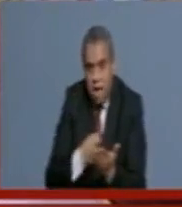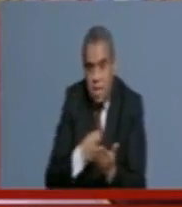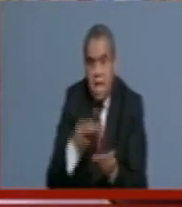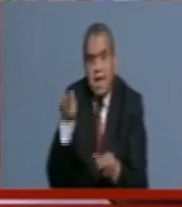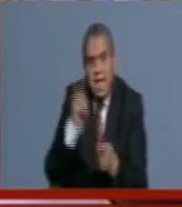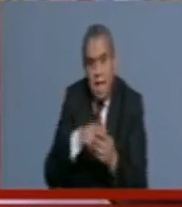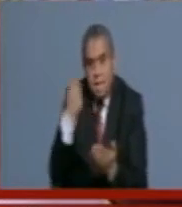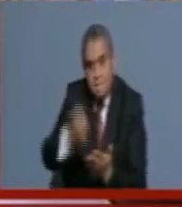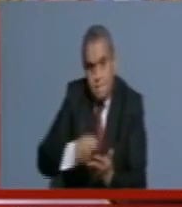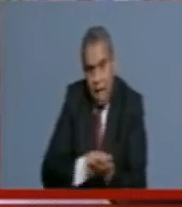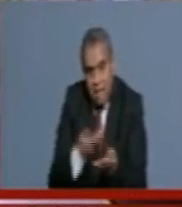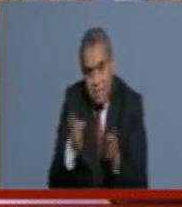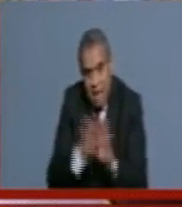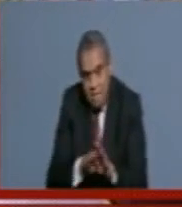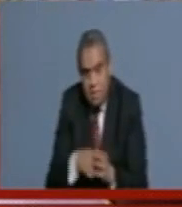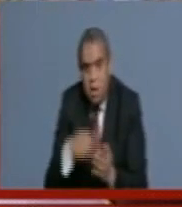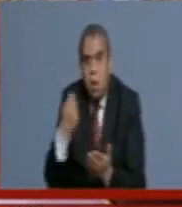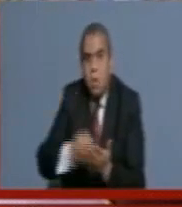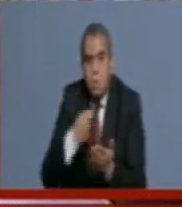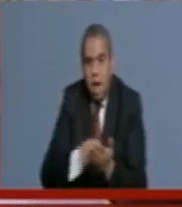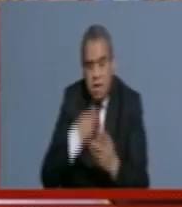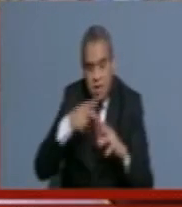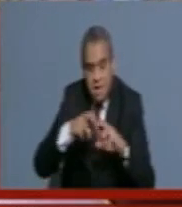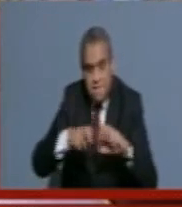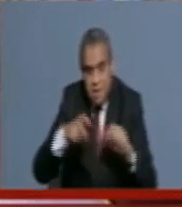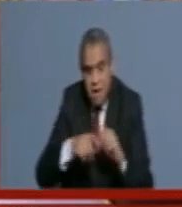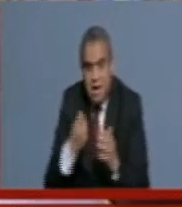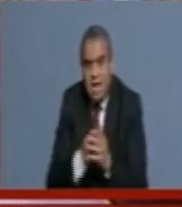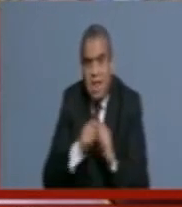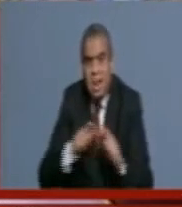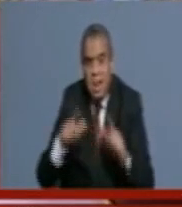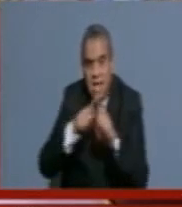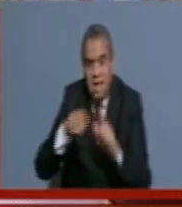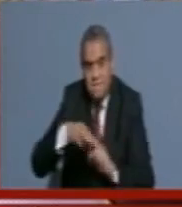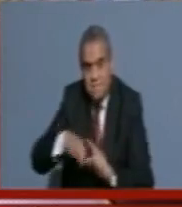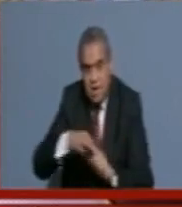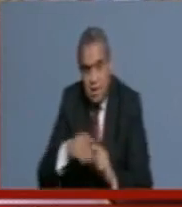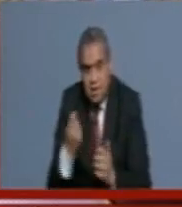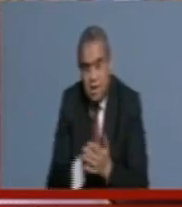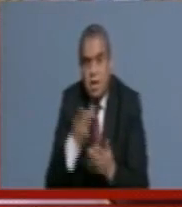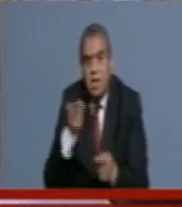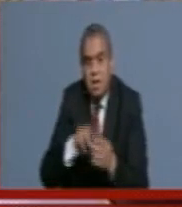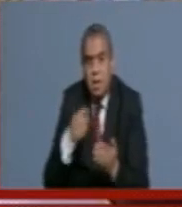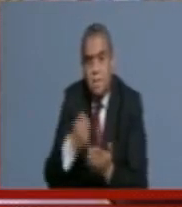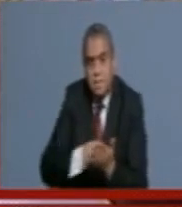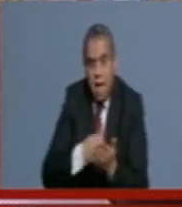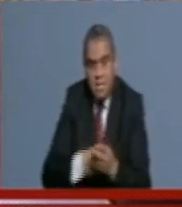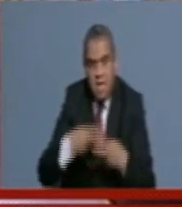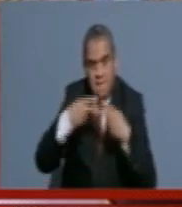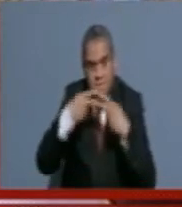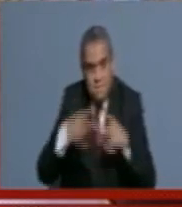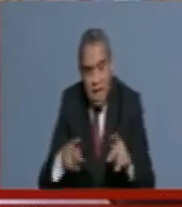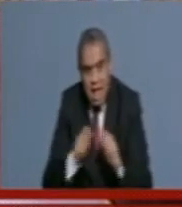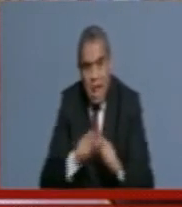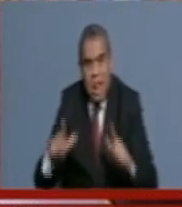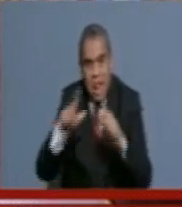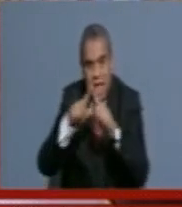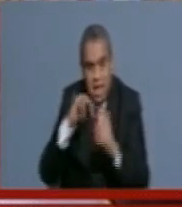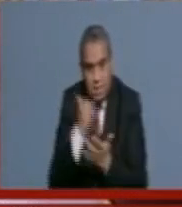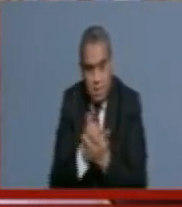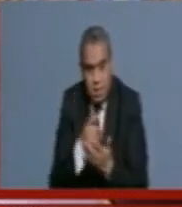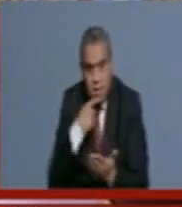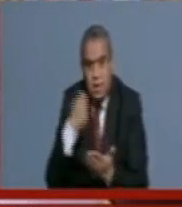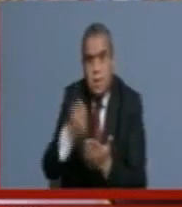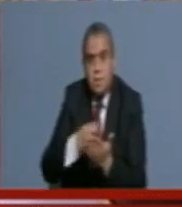ومحضر فرز لجان فرعية، ثم محضر فتح لجان عامة، ومحضر